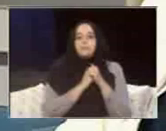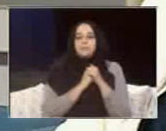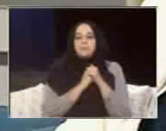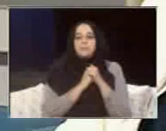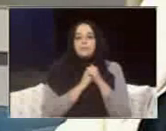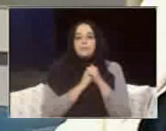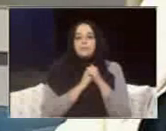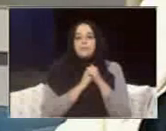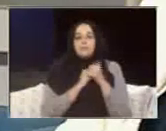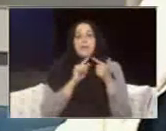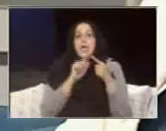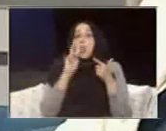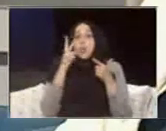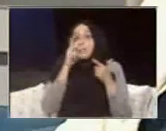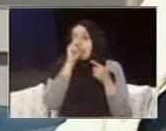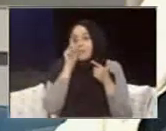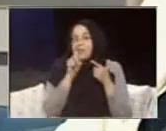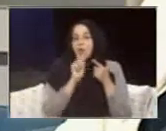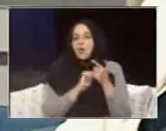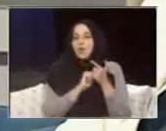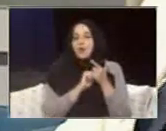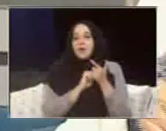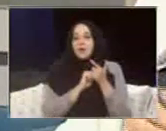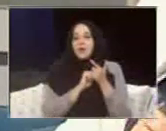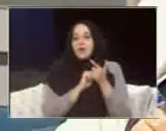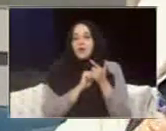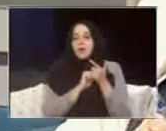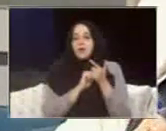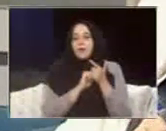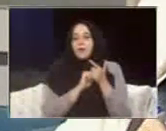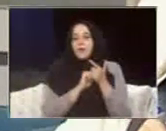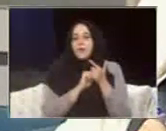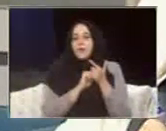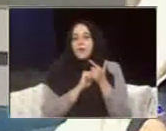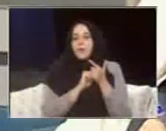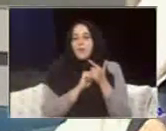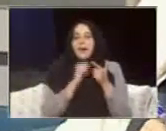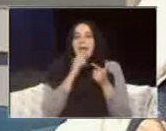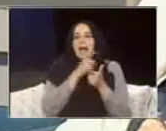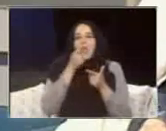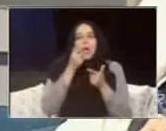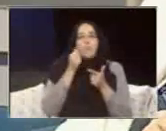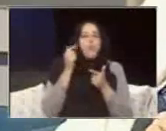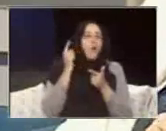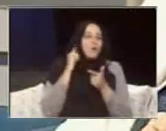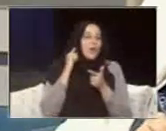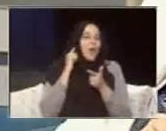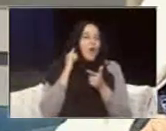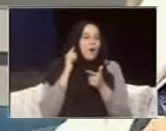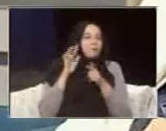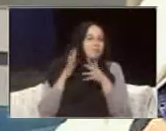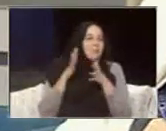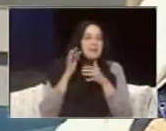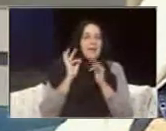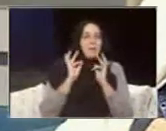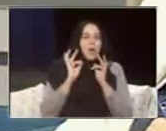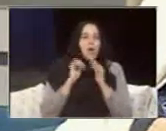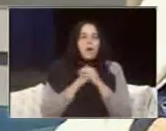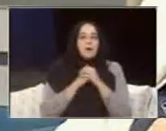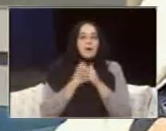واضح إن شاء الله. ثاني سؤال عندي أنا شوية سمعي يعني ثقيل.